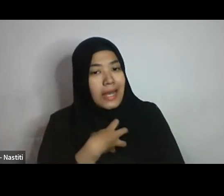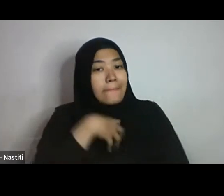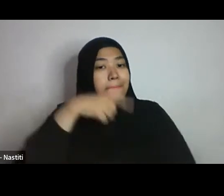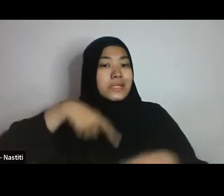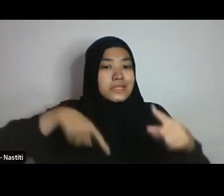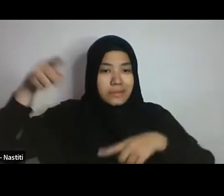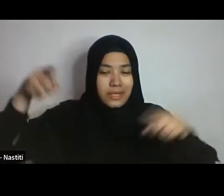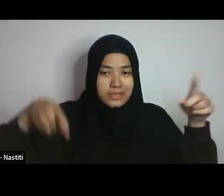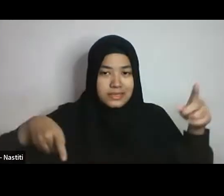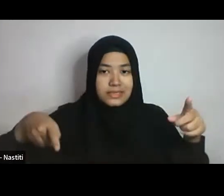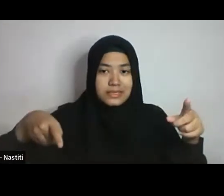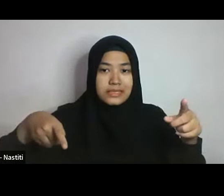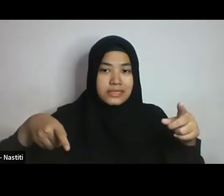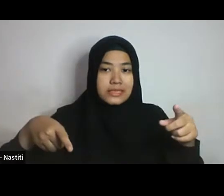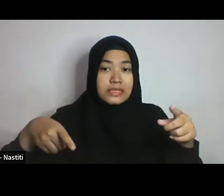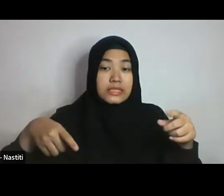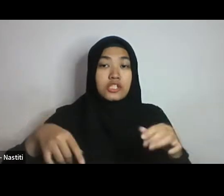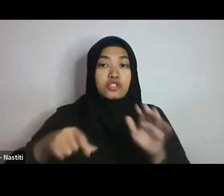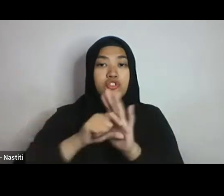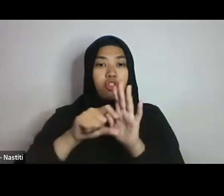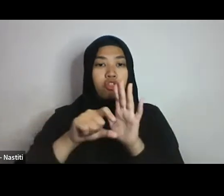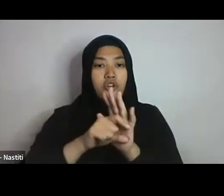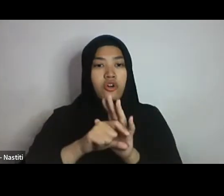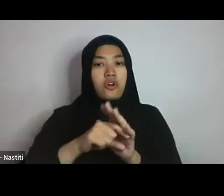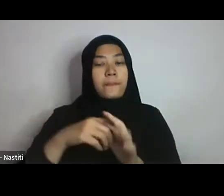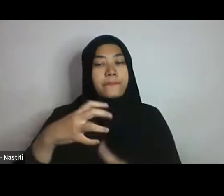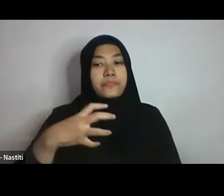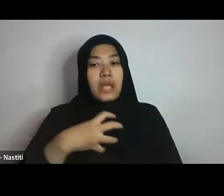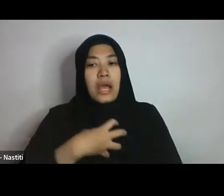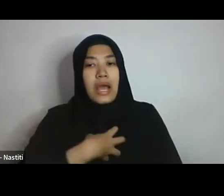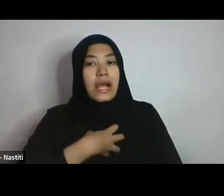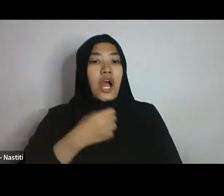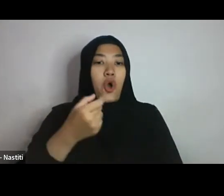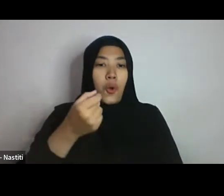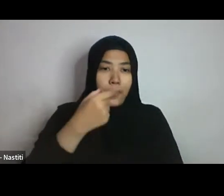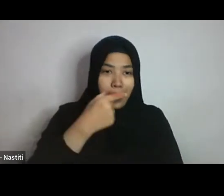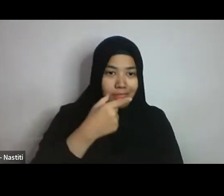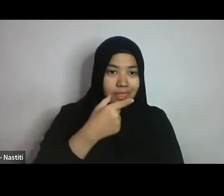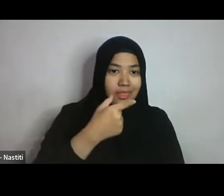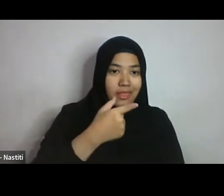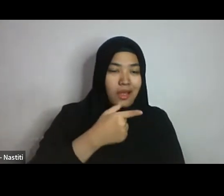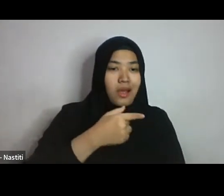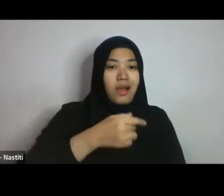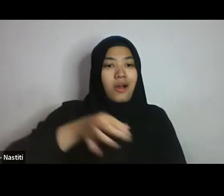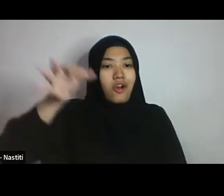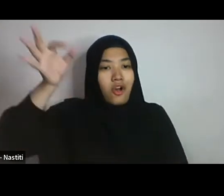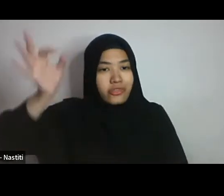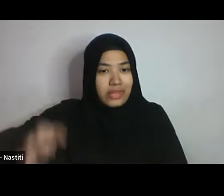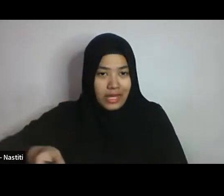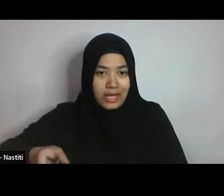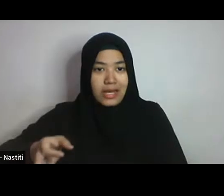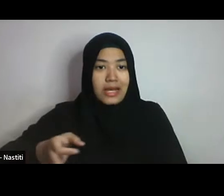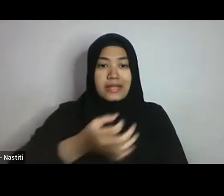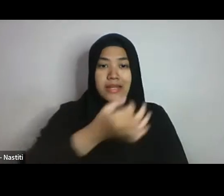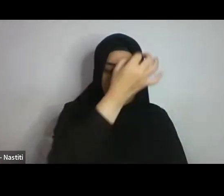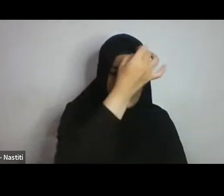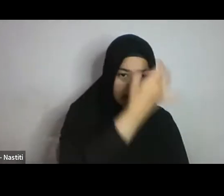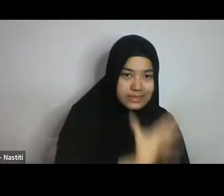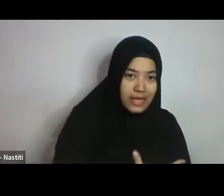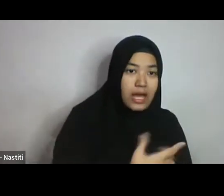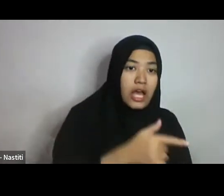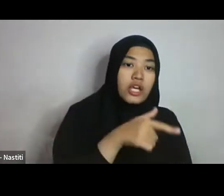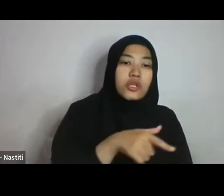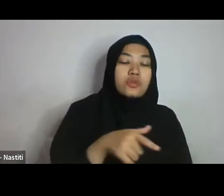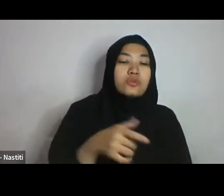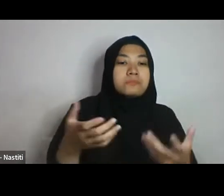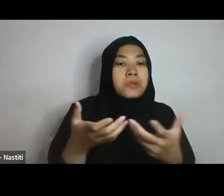ketersediaan obat-obatan yang tidak diskriminatif antara kota dan desa misalnya, karena kalau di puskesmas itu